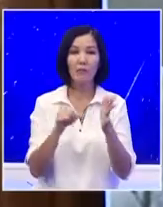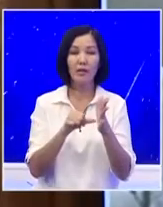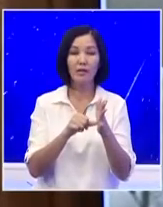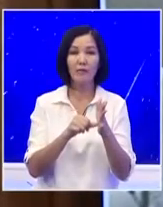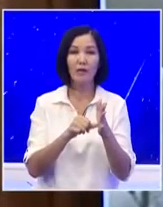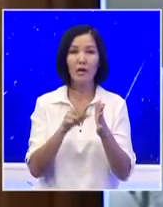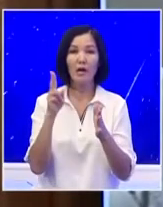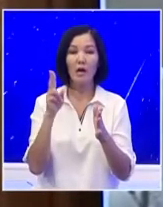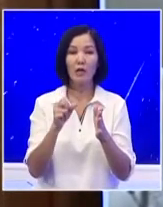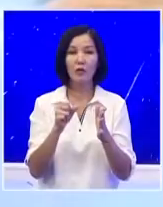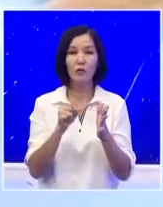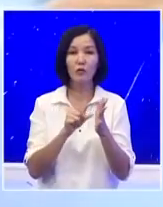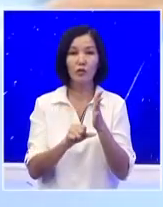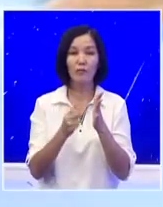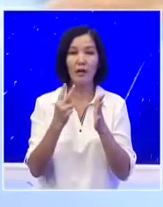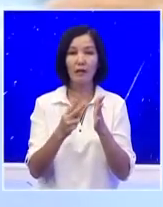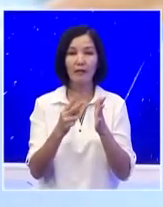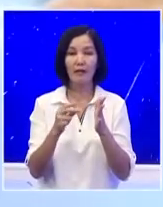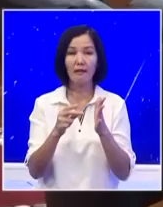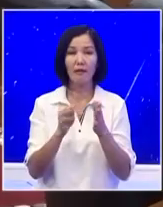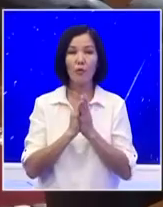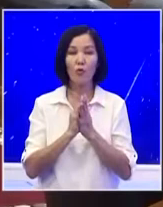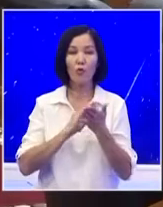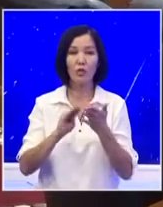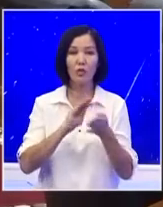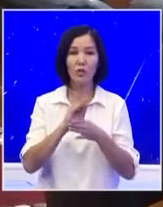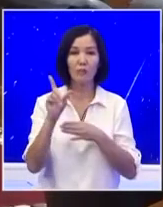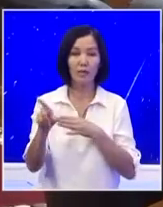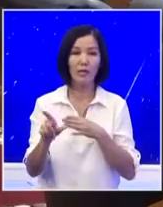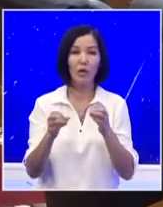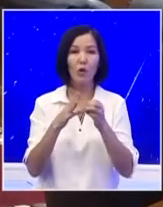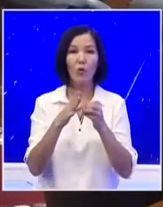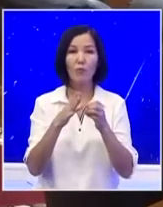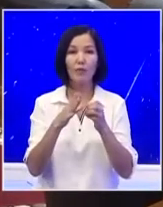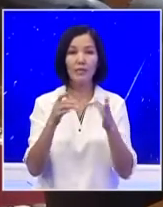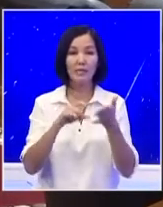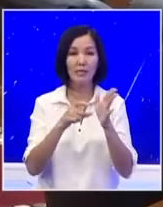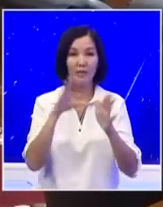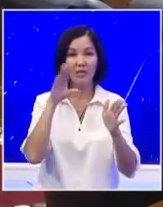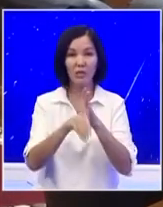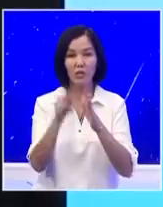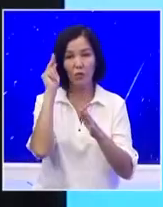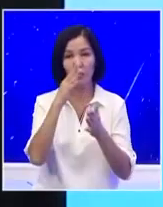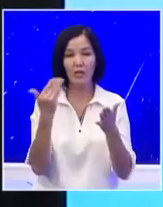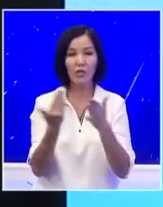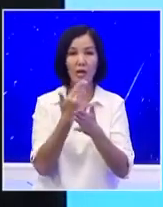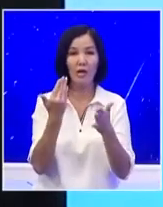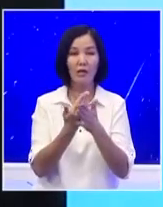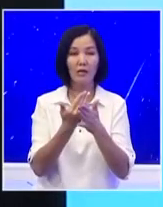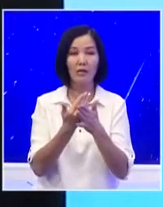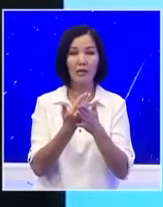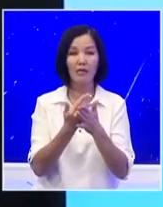27621 атана өтініш беріп. Олар талап бойынша сыйымдылығы 15 адамдық кабинетте оқытылады. Тағы бір жаңалық жаңа оқу